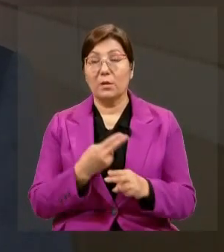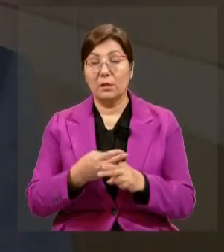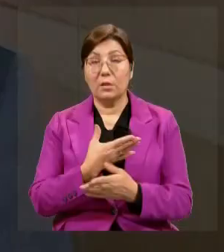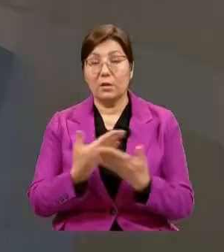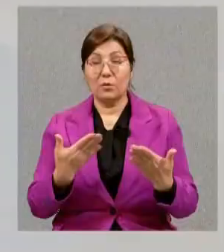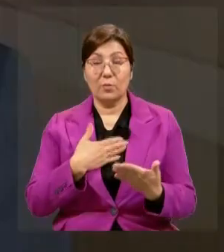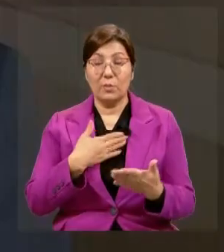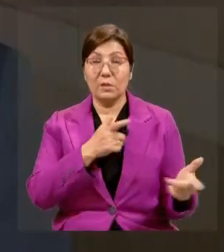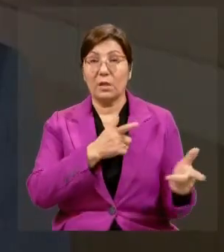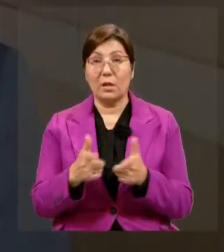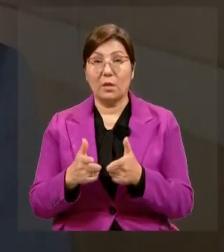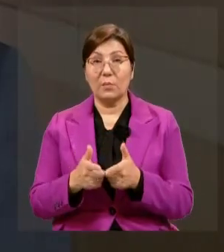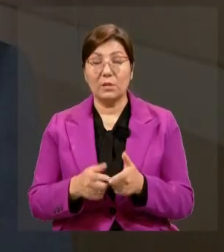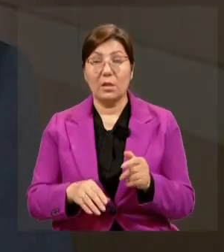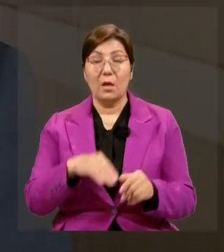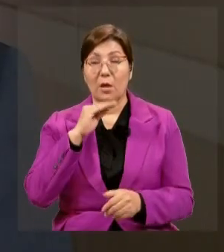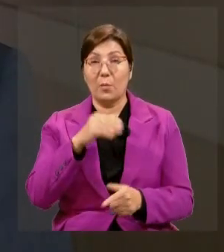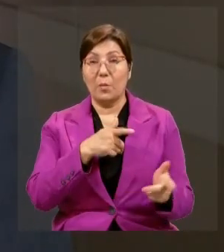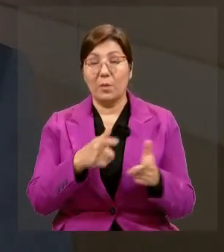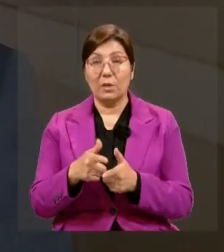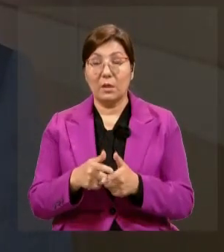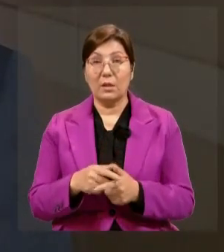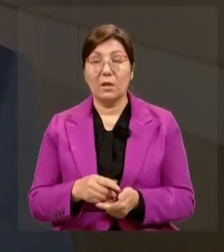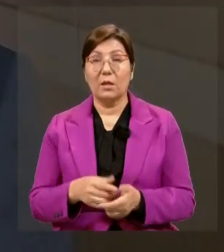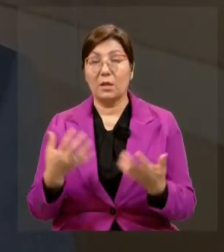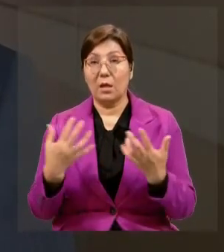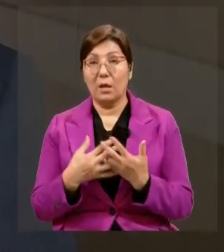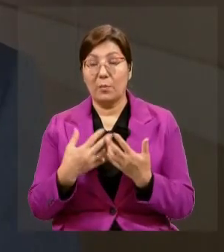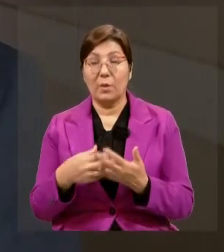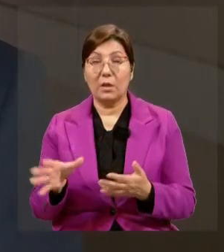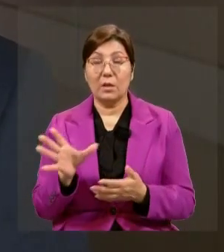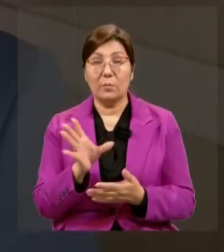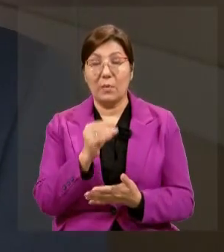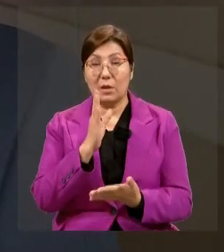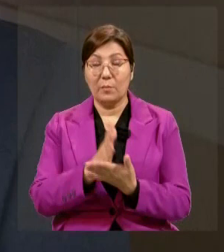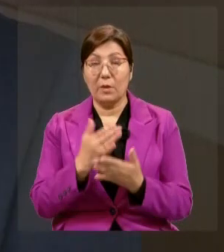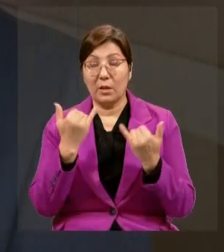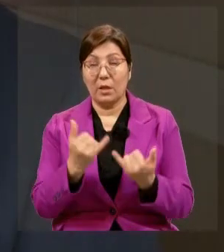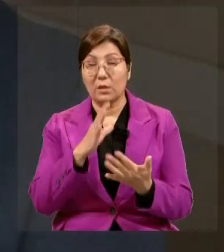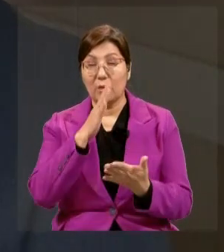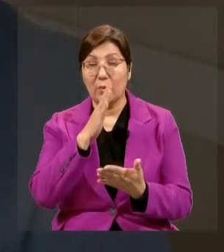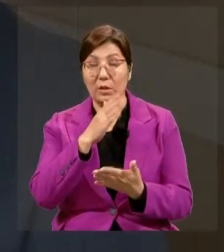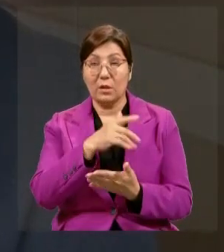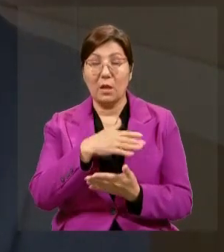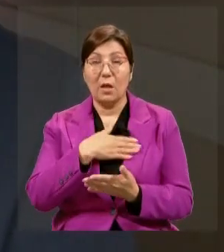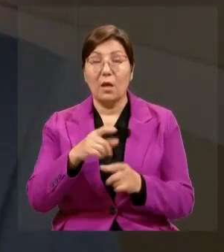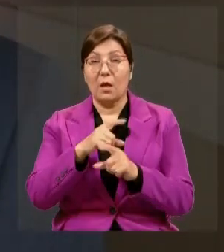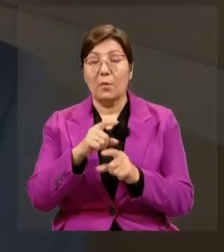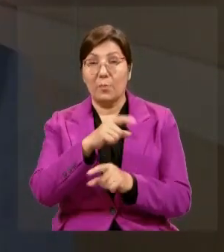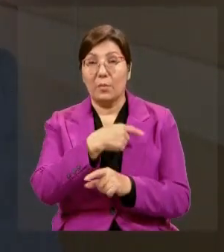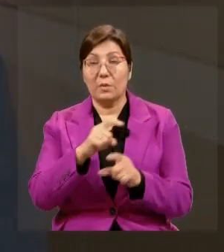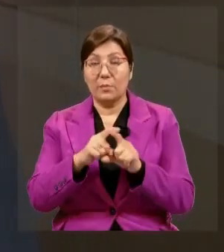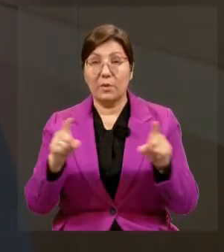дайынбыз әрқашан. Мамандар дайын, құрал саймандарының барлығы бар. Қазіргі таңда біздің мекемемізде осындай операциялардың